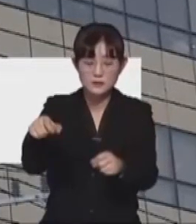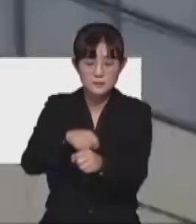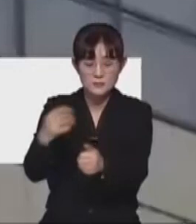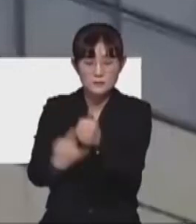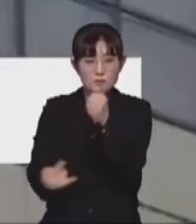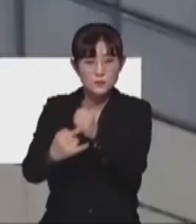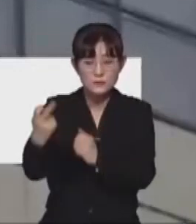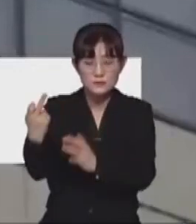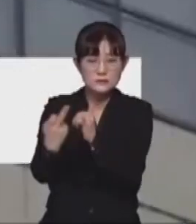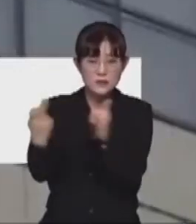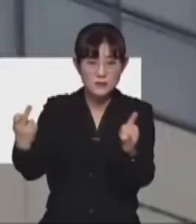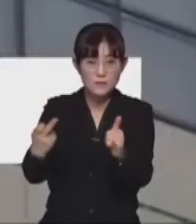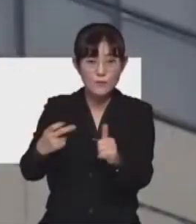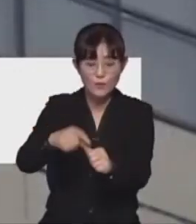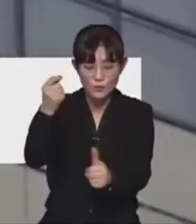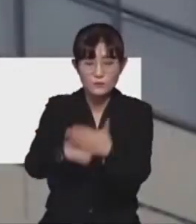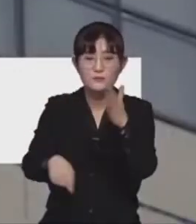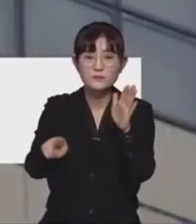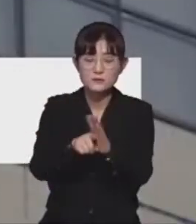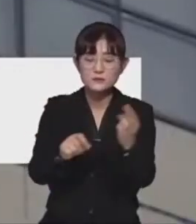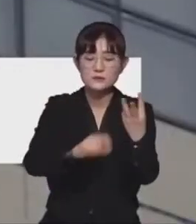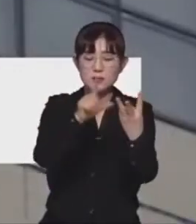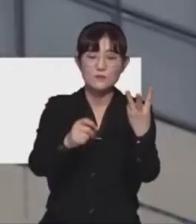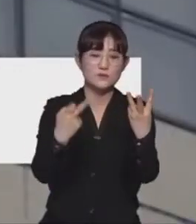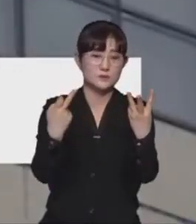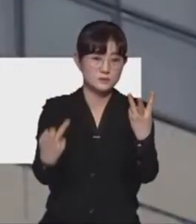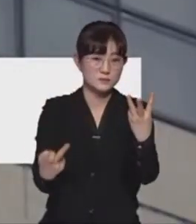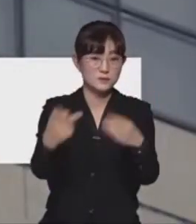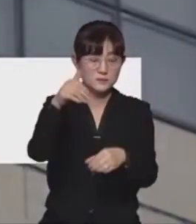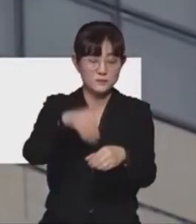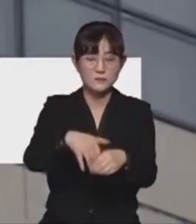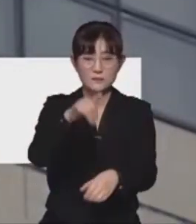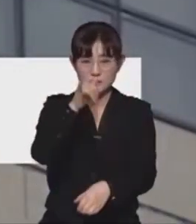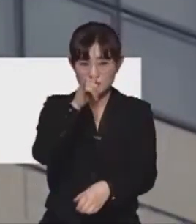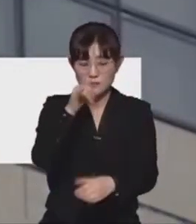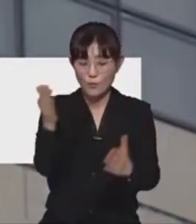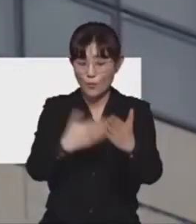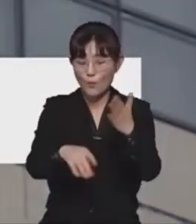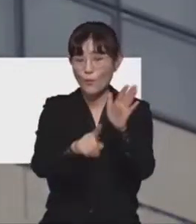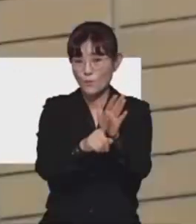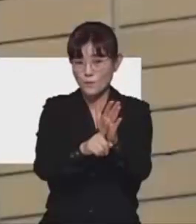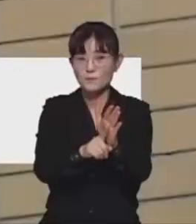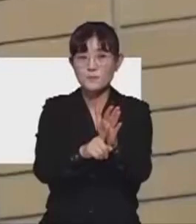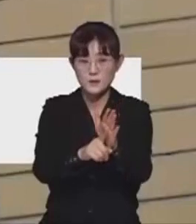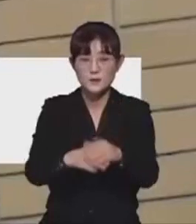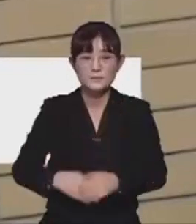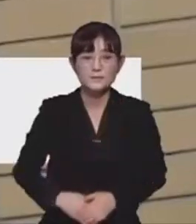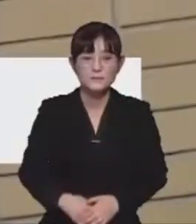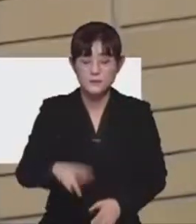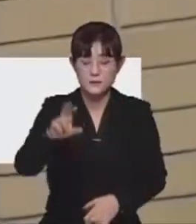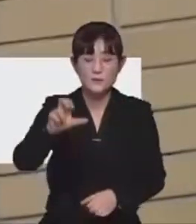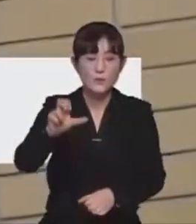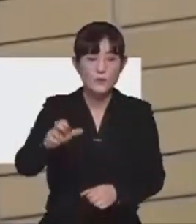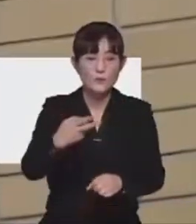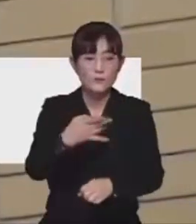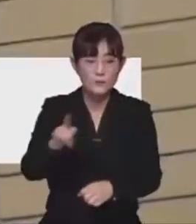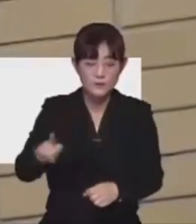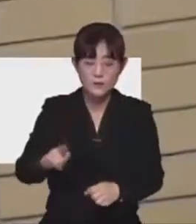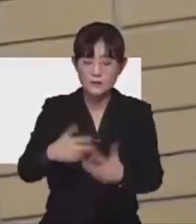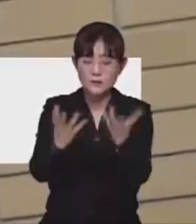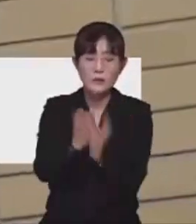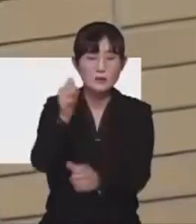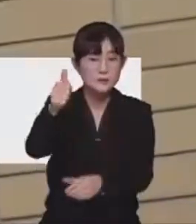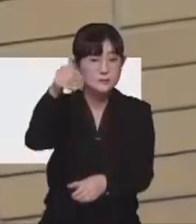위한 제25대 의원 선거를 다음 달 12일 실시한다고 오늘 공고했습니다. 제25대 광주 상공회의소